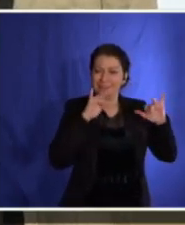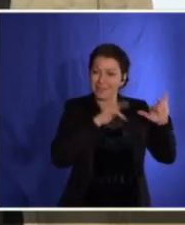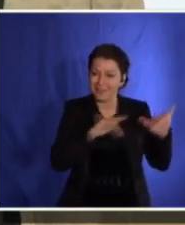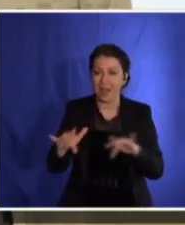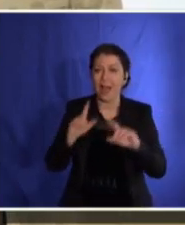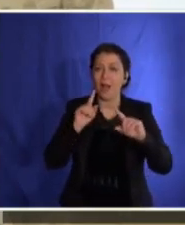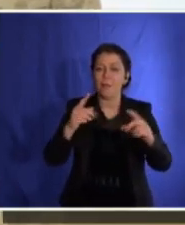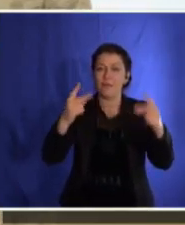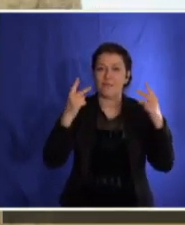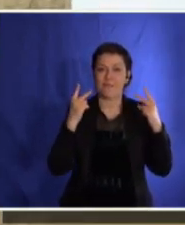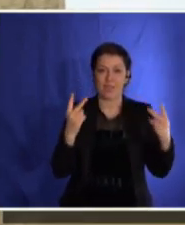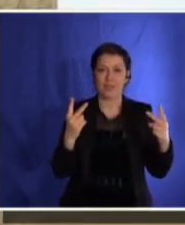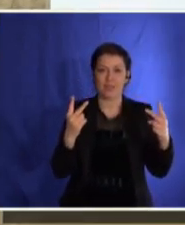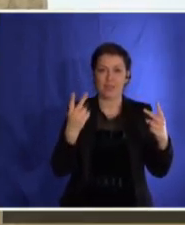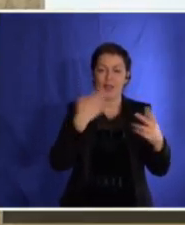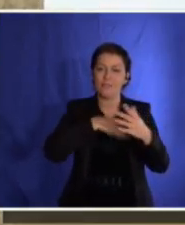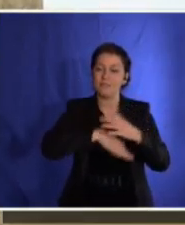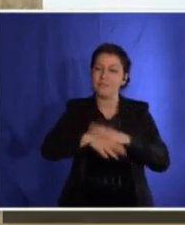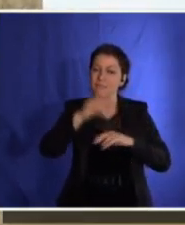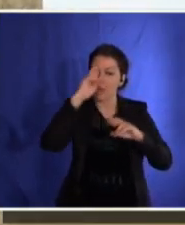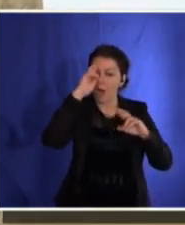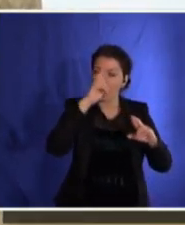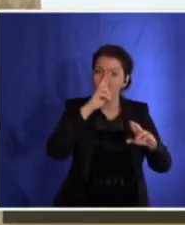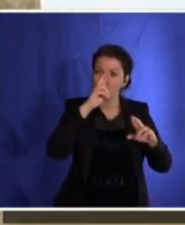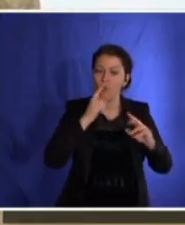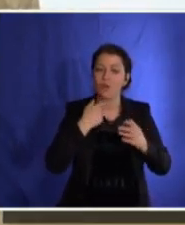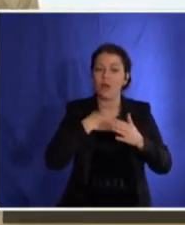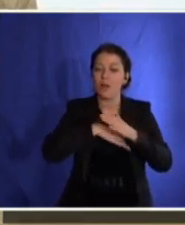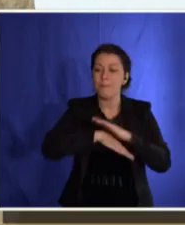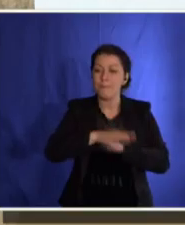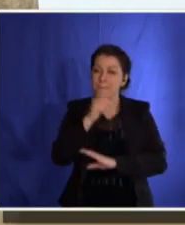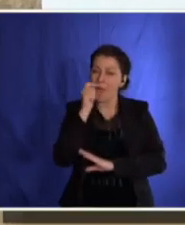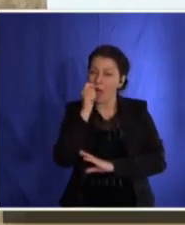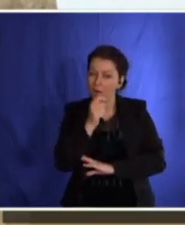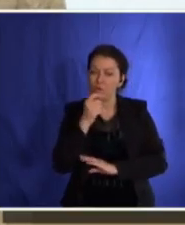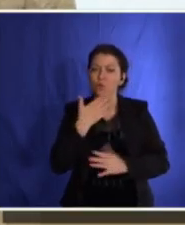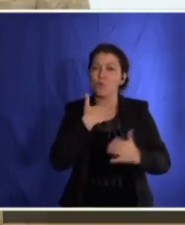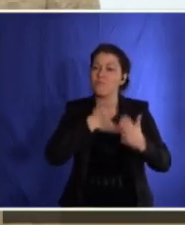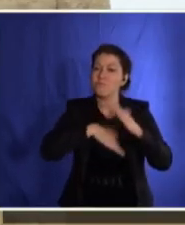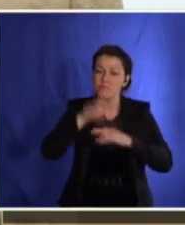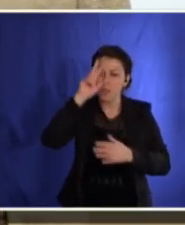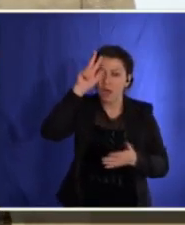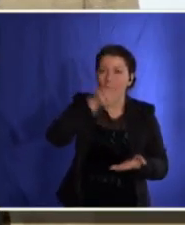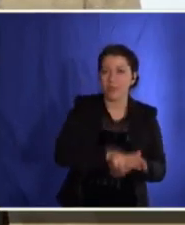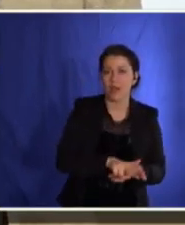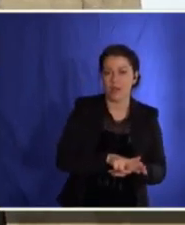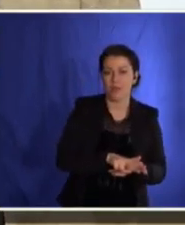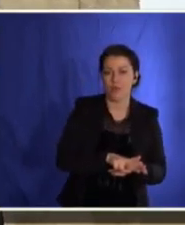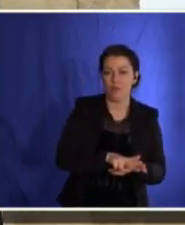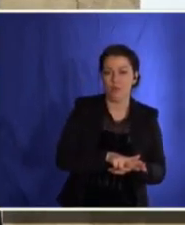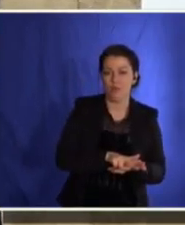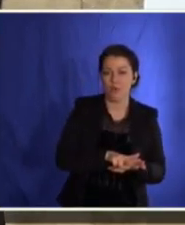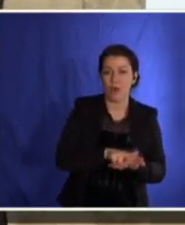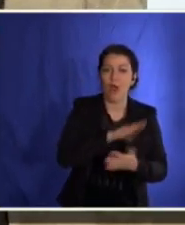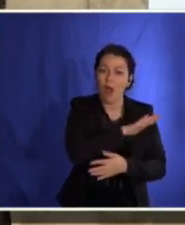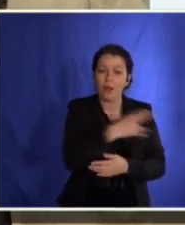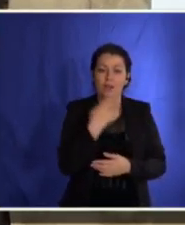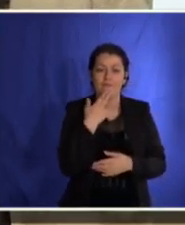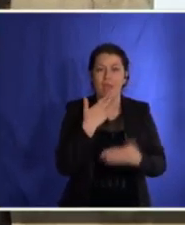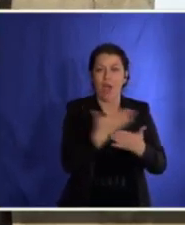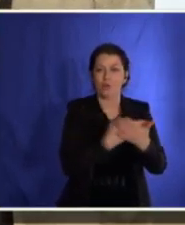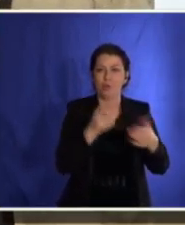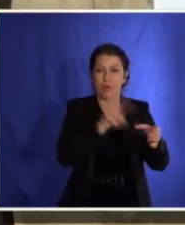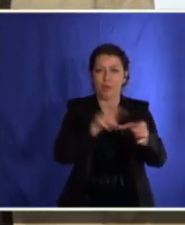mehr Achtung, schenken wir unserer Jugend mehr Achtung, mehr Anerkennung, die duale Ausbildung macht.